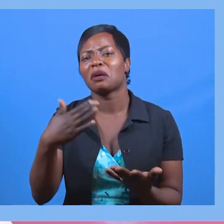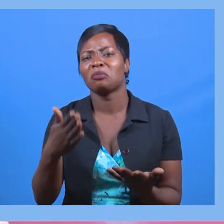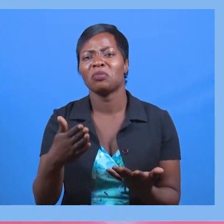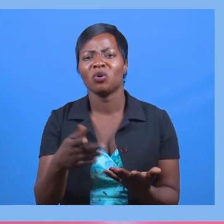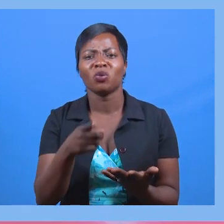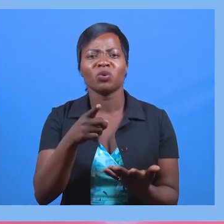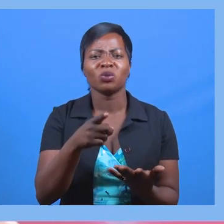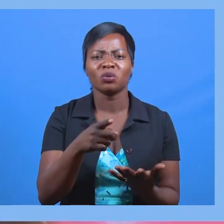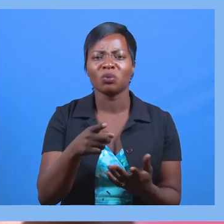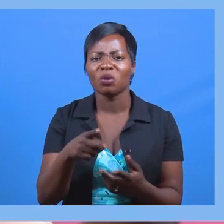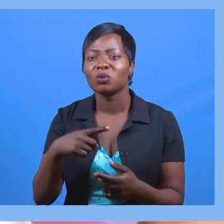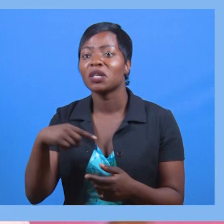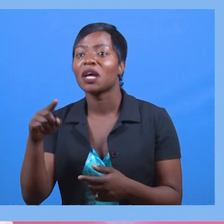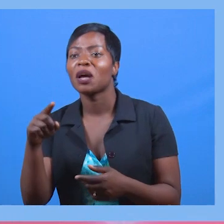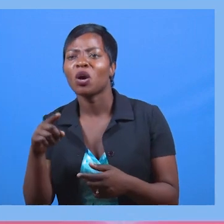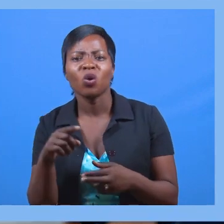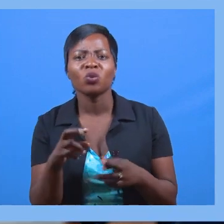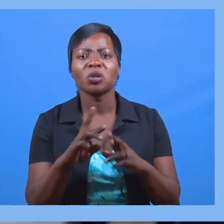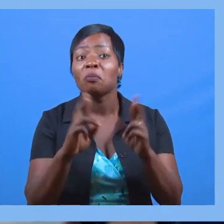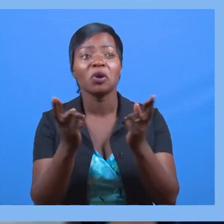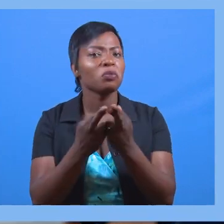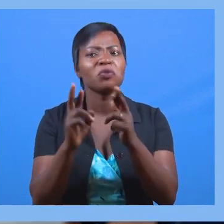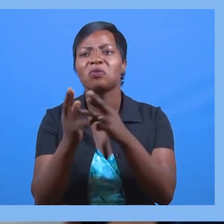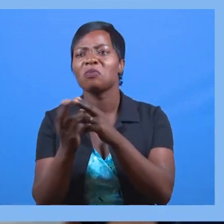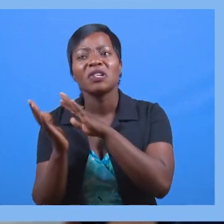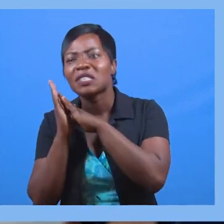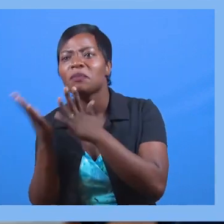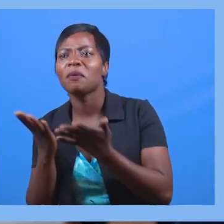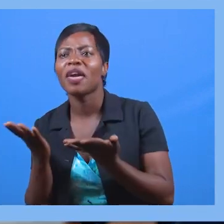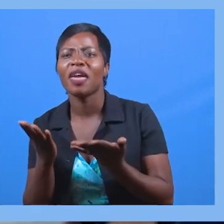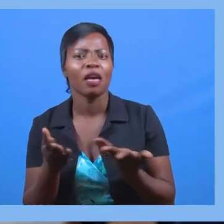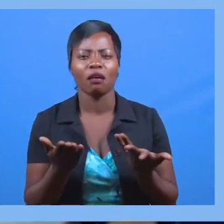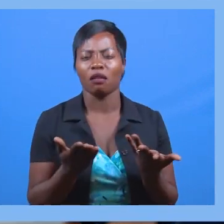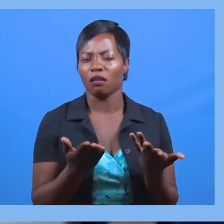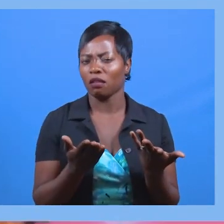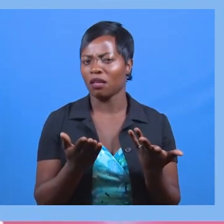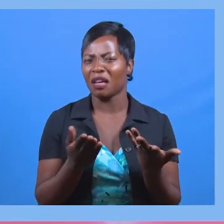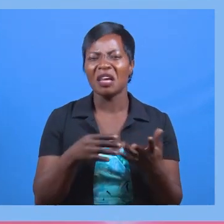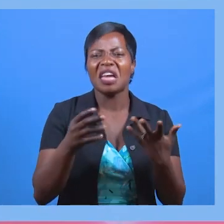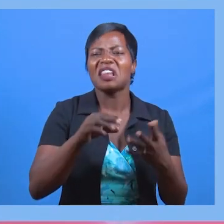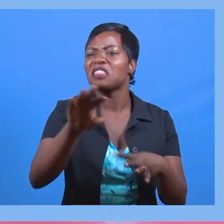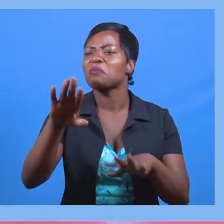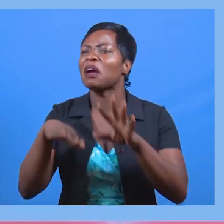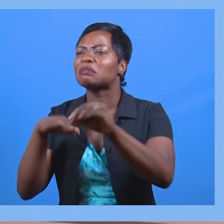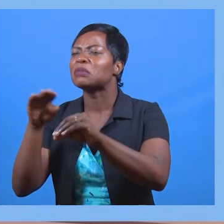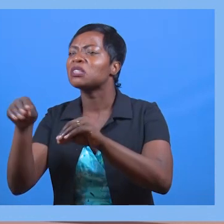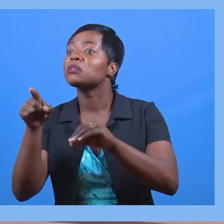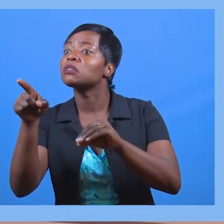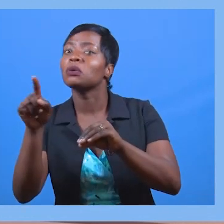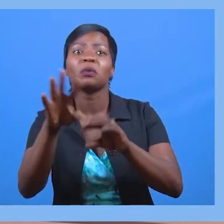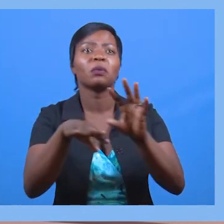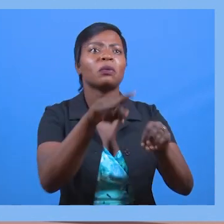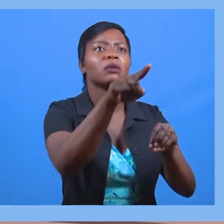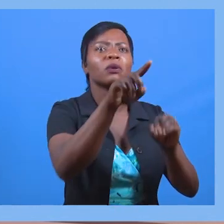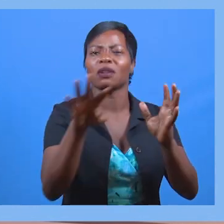wakutopinda kumabhedrumu euya wawashanyira, kubata nezvimwe zvinhu